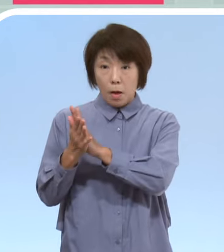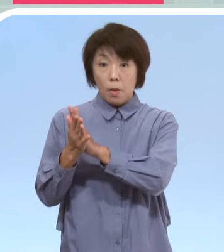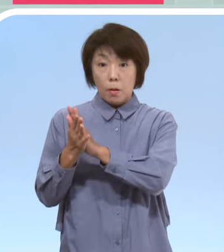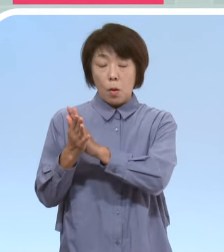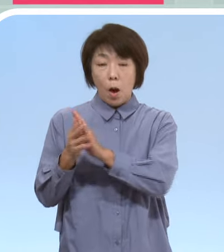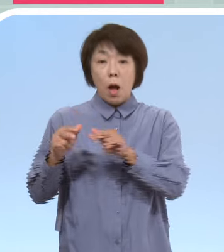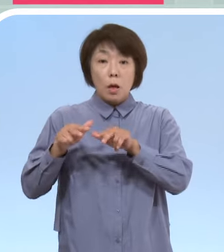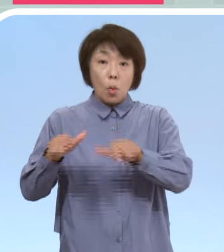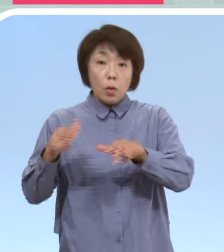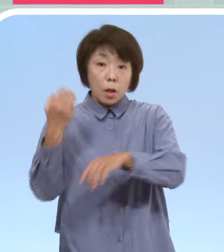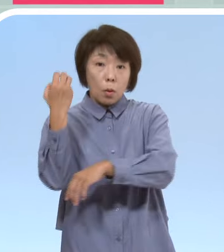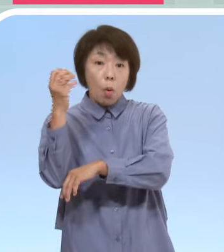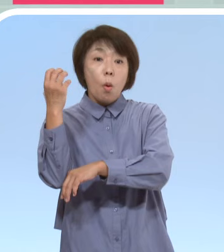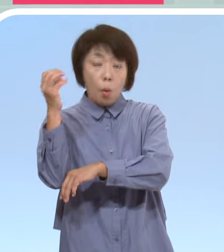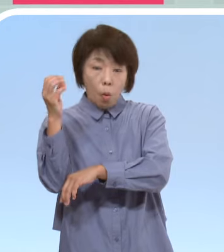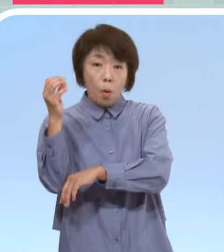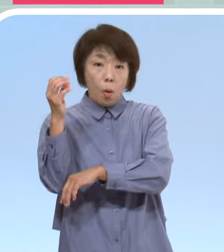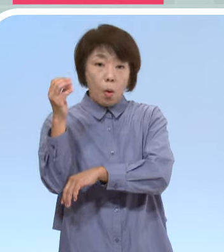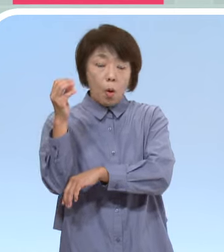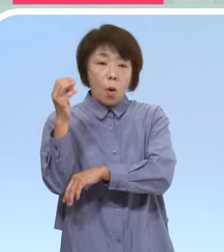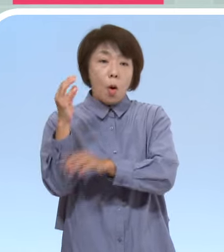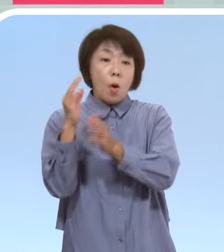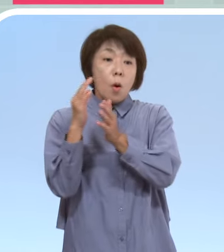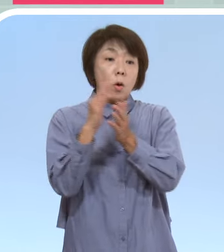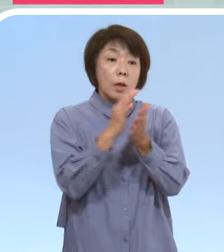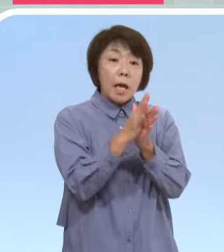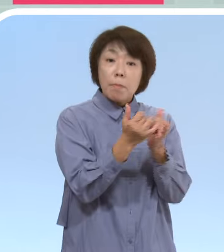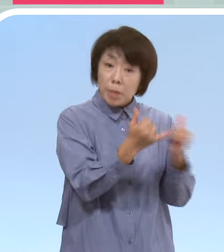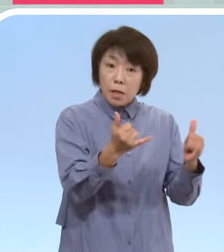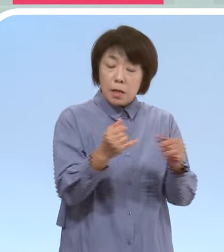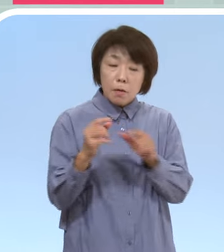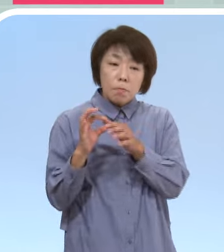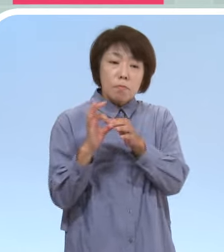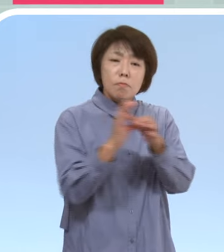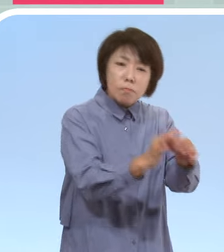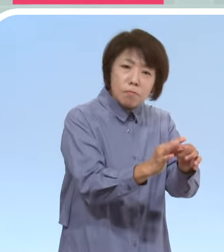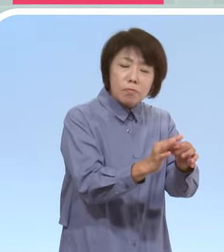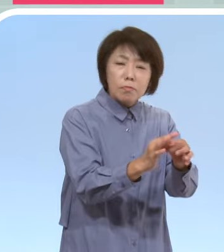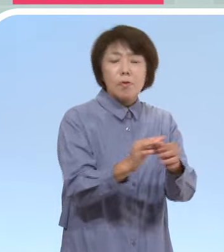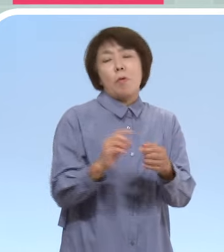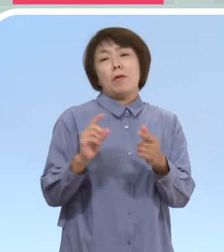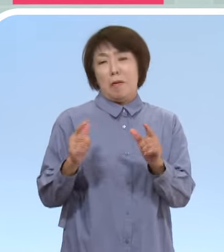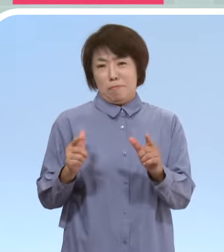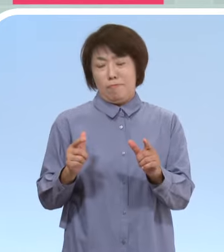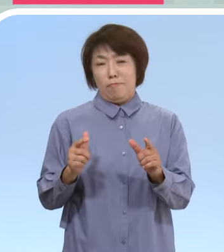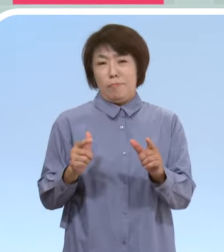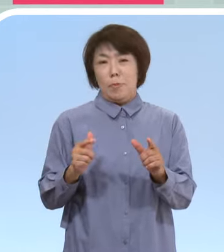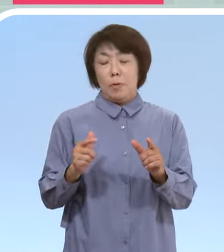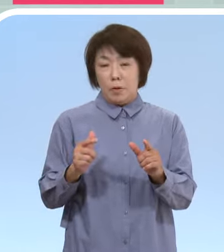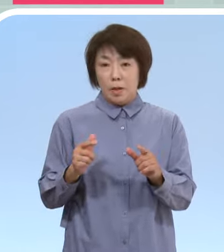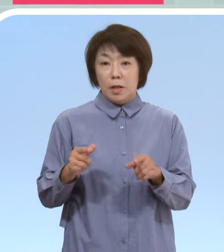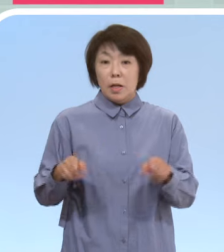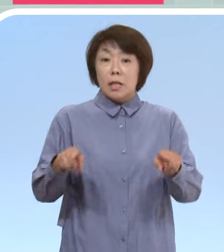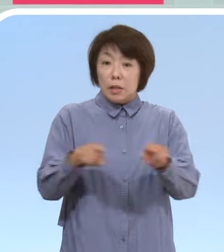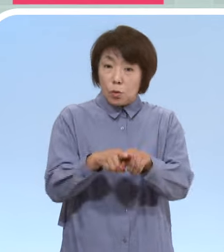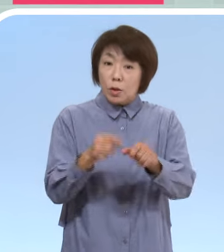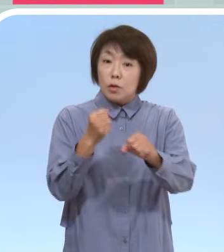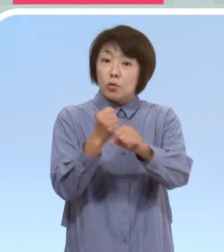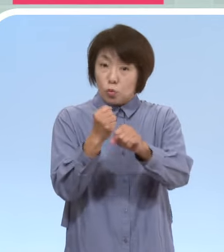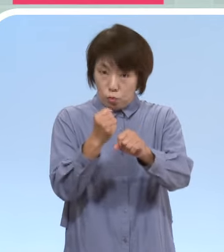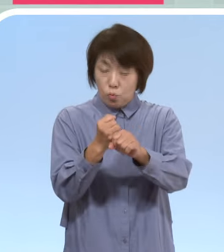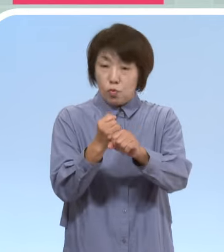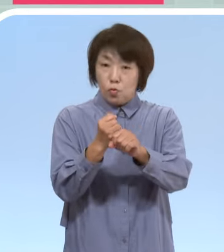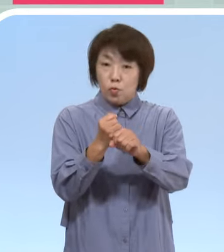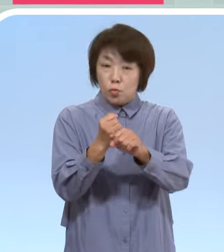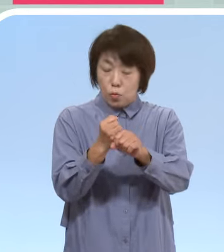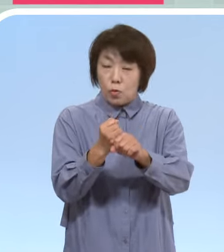兵庫県では行政の広報を県から県民の皆さんへの一方的なお知らせにとどめず、一緒に作